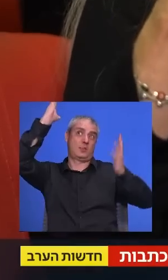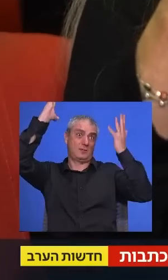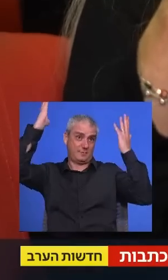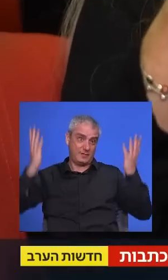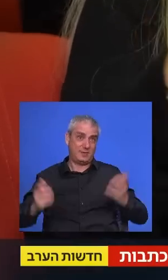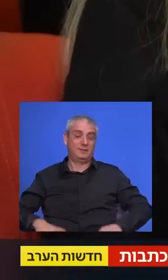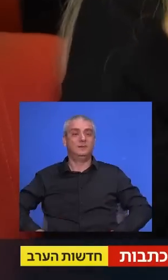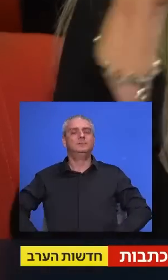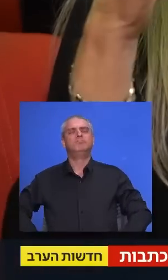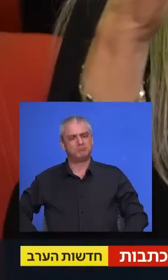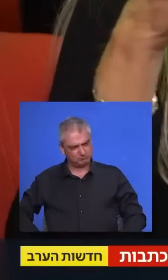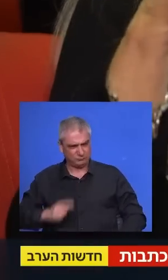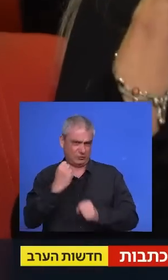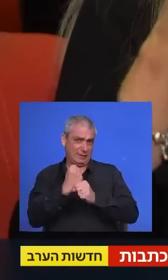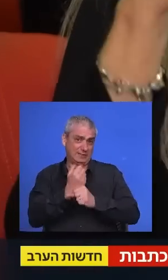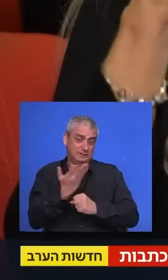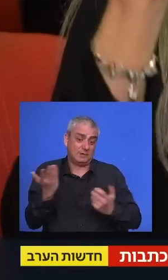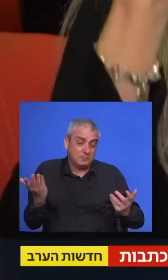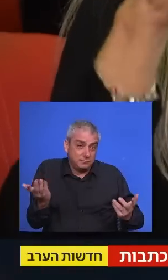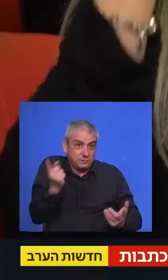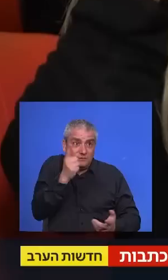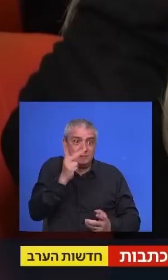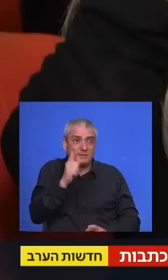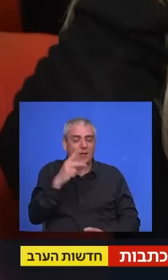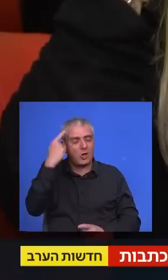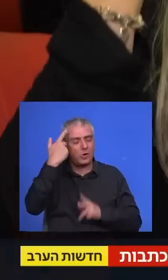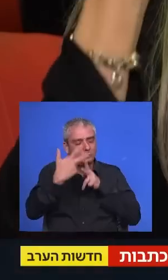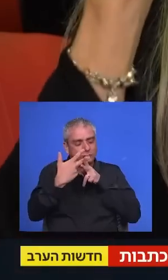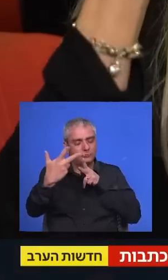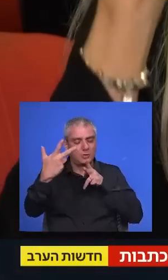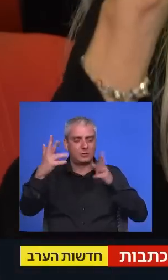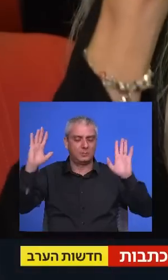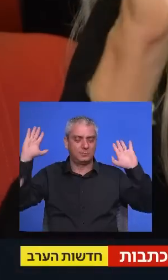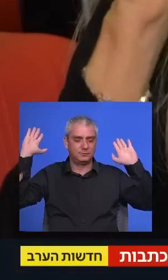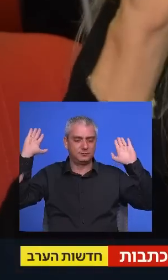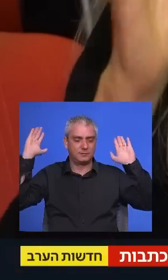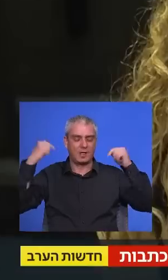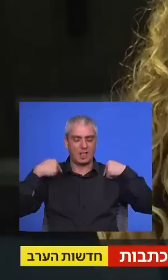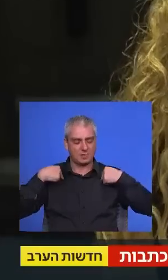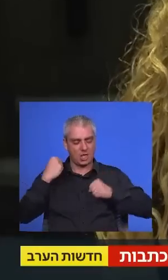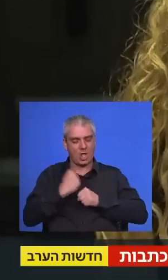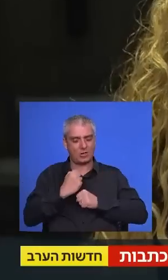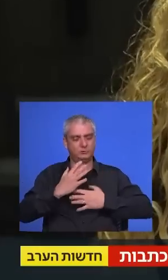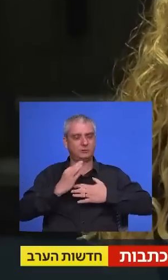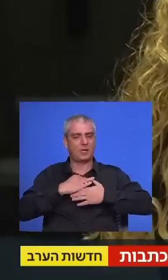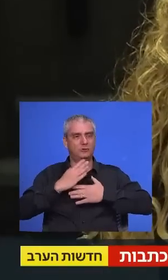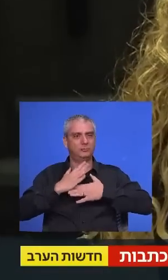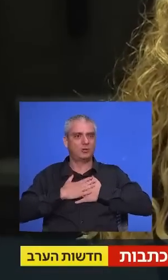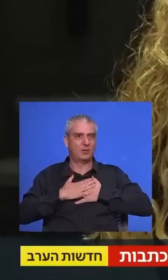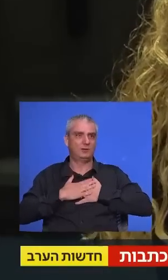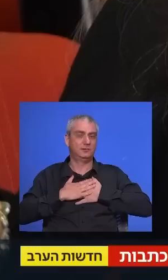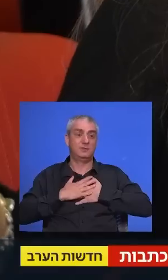מדי שהיא תעשה את זה. אבל היא צריכה לבוא עם ראש נקי. אני עושה את שלי.